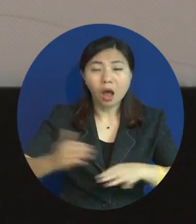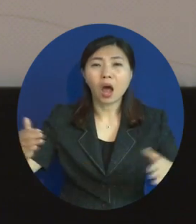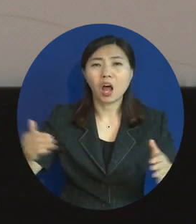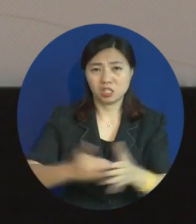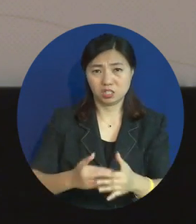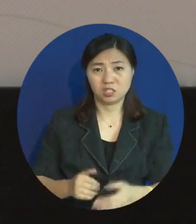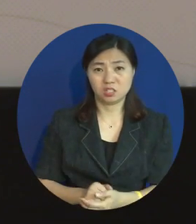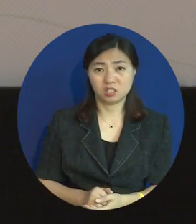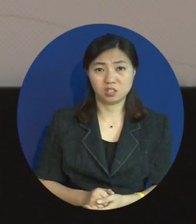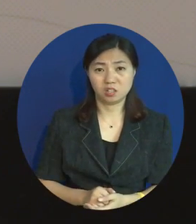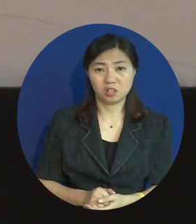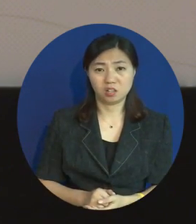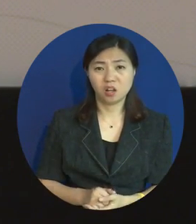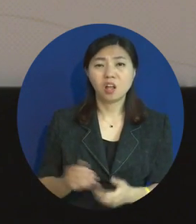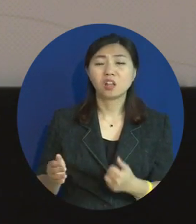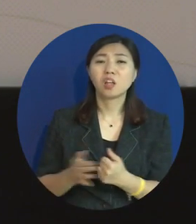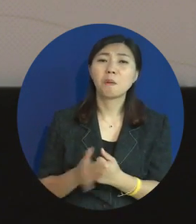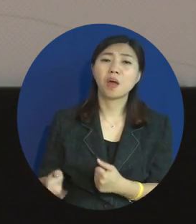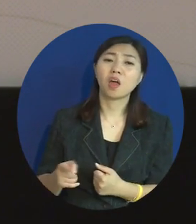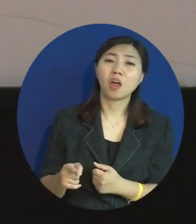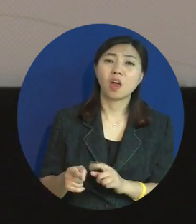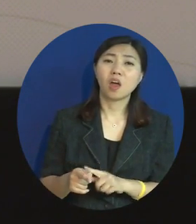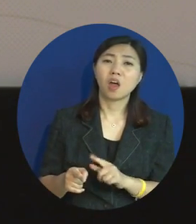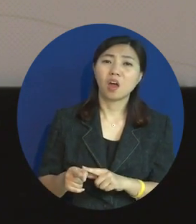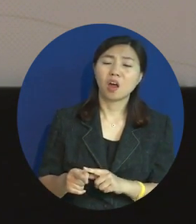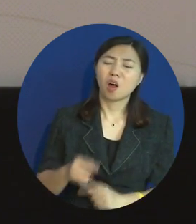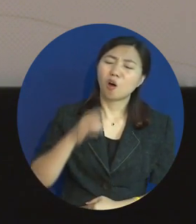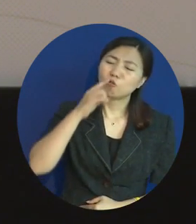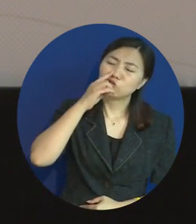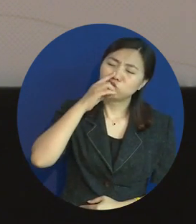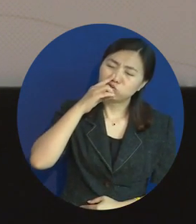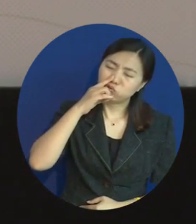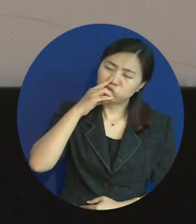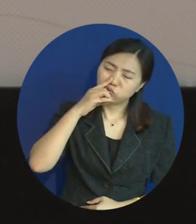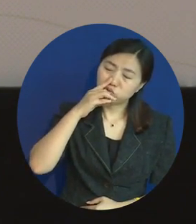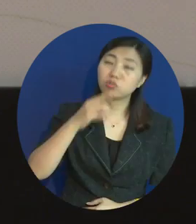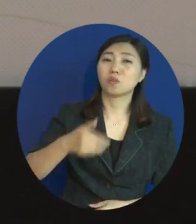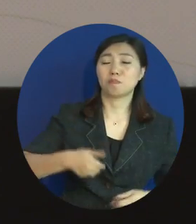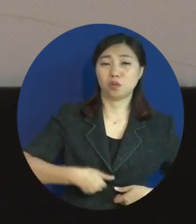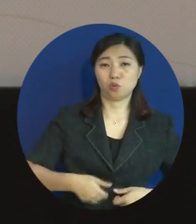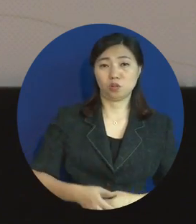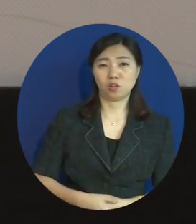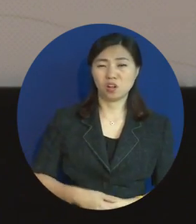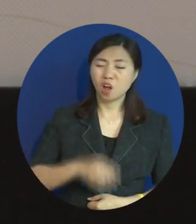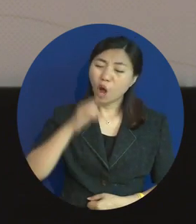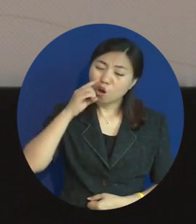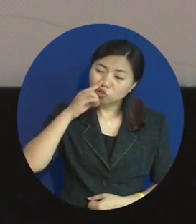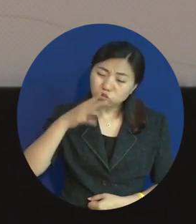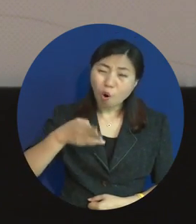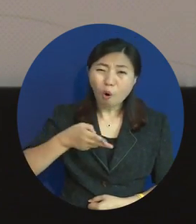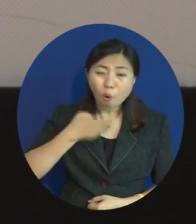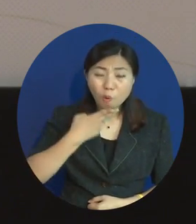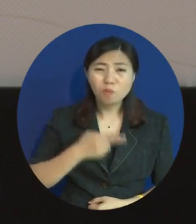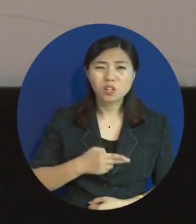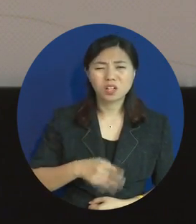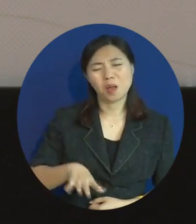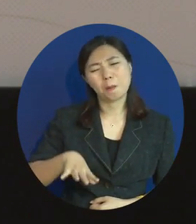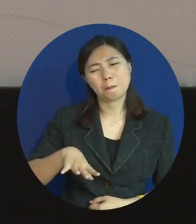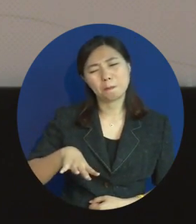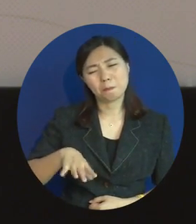그러니까 궁금해야 돼. 자기 궁금하면 학자가 되고 네. 아니면 빨리 집어치워.